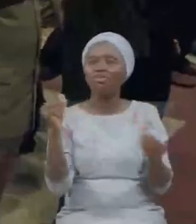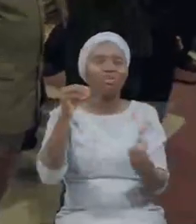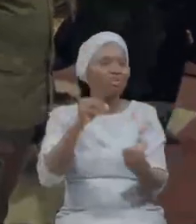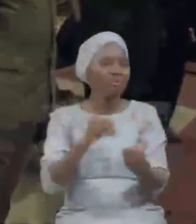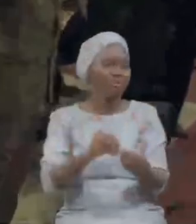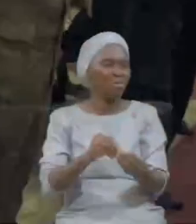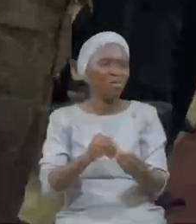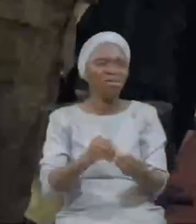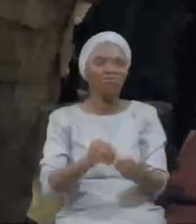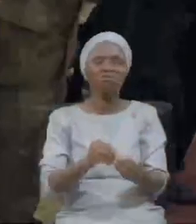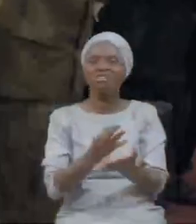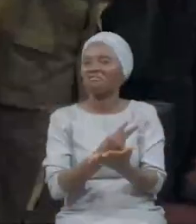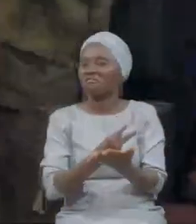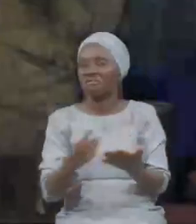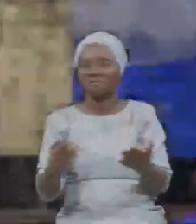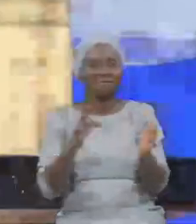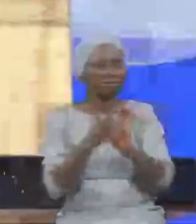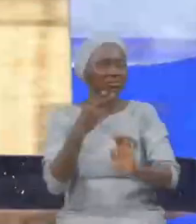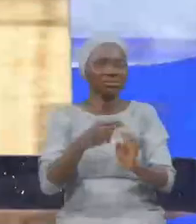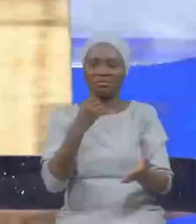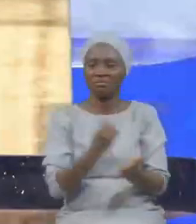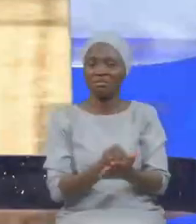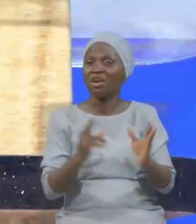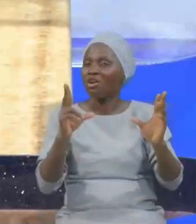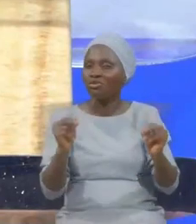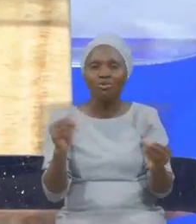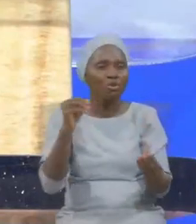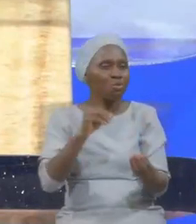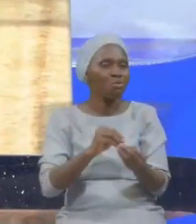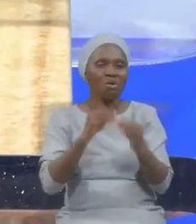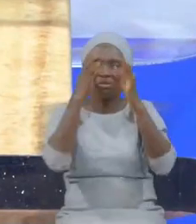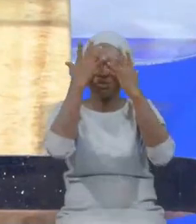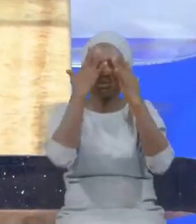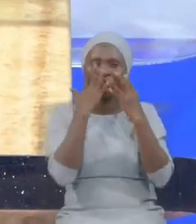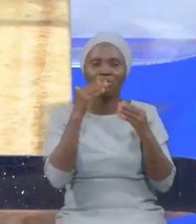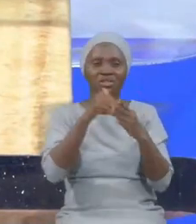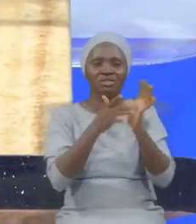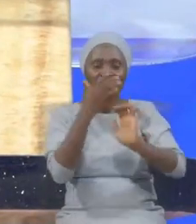Plus jamais de retard. Plus jamais d'amertume.